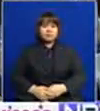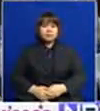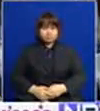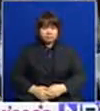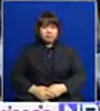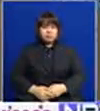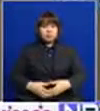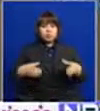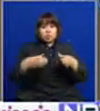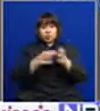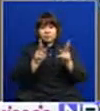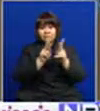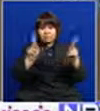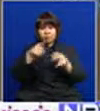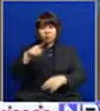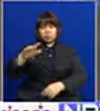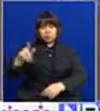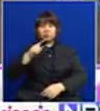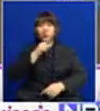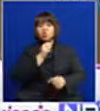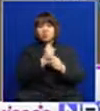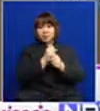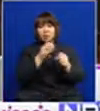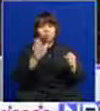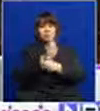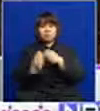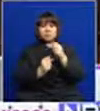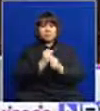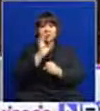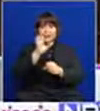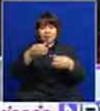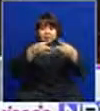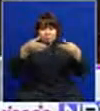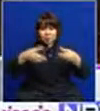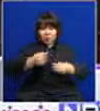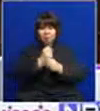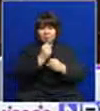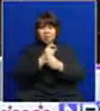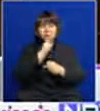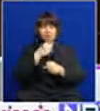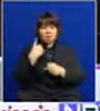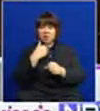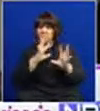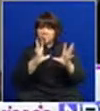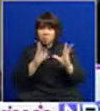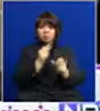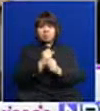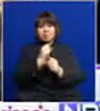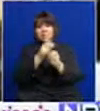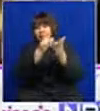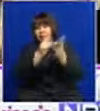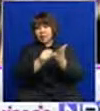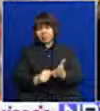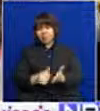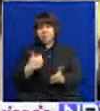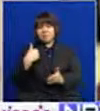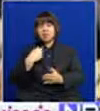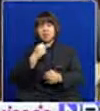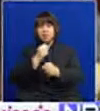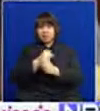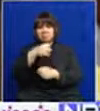คณะกรรมการปปช.แถลงผลการดำเนินงานครบรอบ9ปีพร้อมเร่งดำเนินคดีค้างให้แล้วเสร็จก่อนหมดวาระและเปิด10คดีทุจริตก่